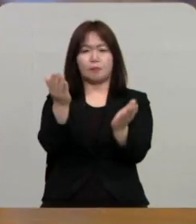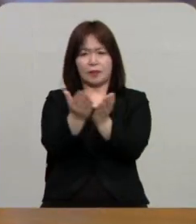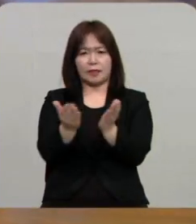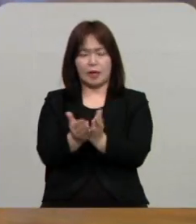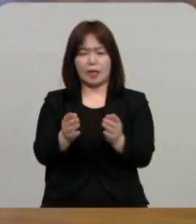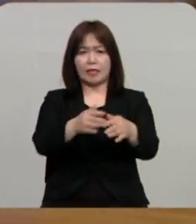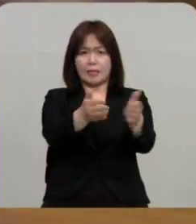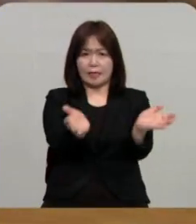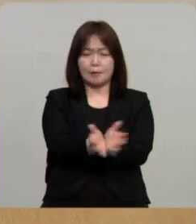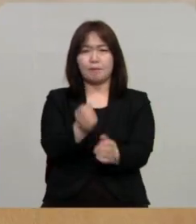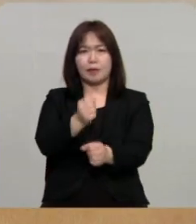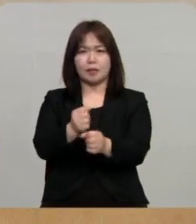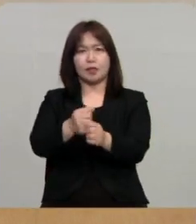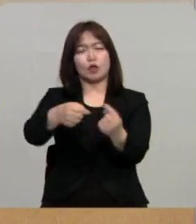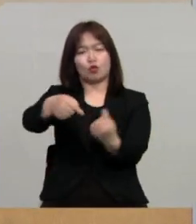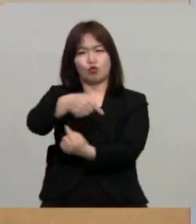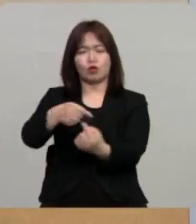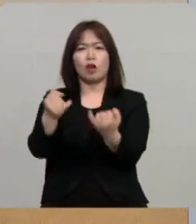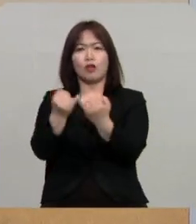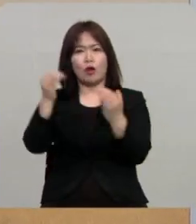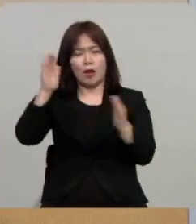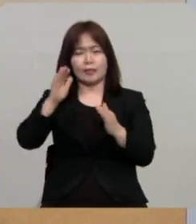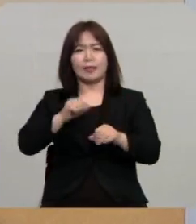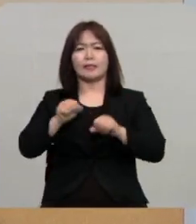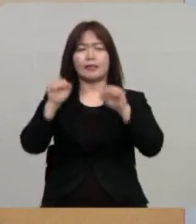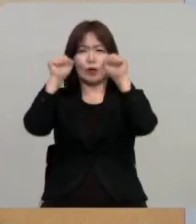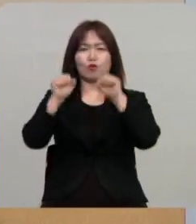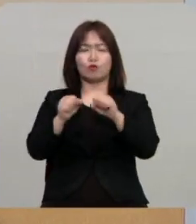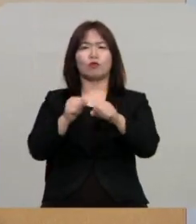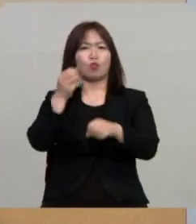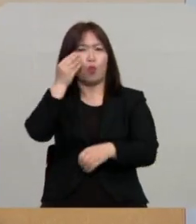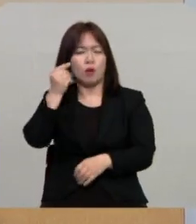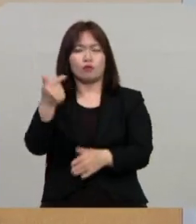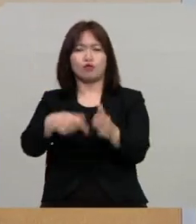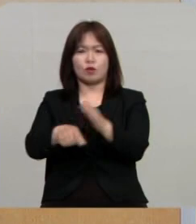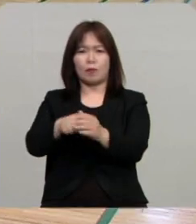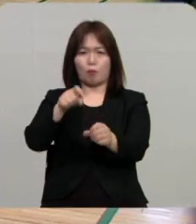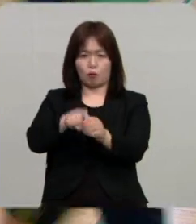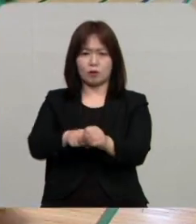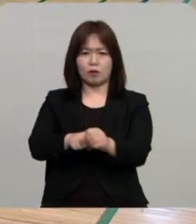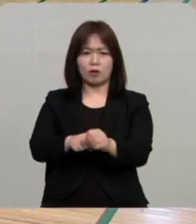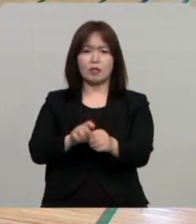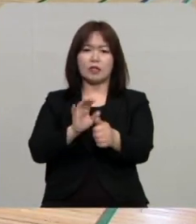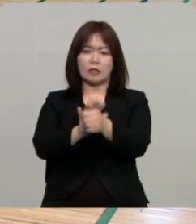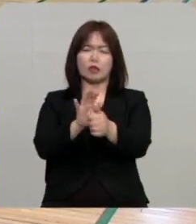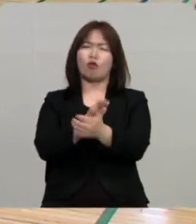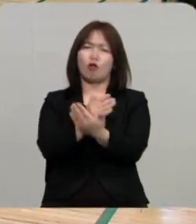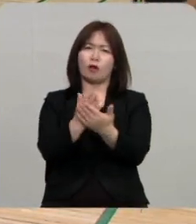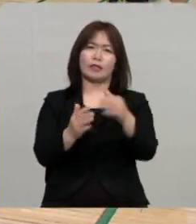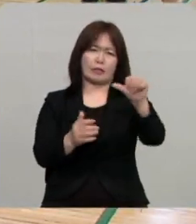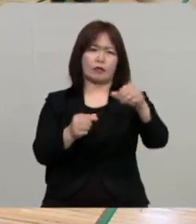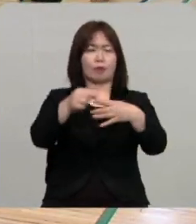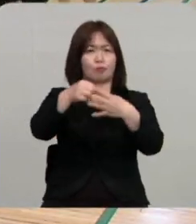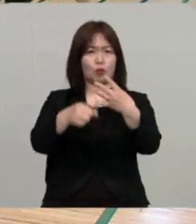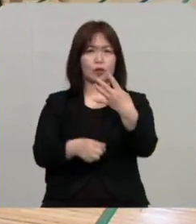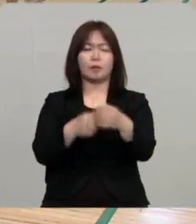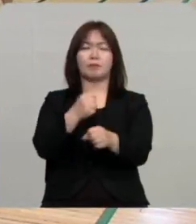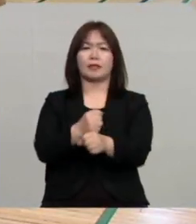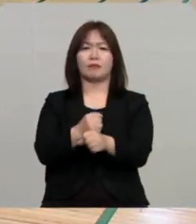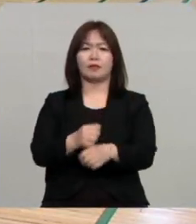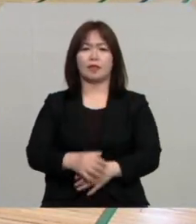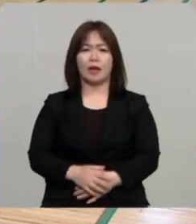스포츠클럽 교내 리그전 운영, 여학생 체육 활성화 지원, 체육 배려 학생 지원 등 5가지 프로그램을